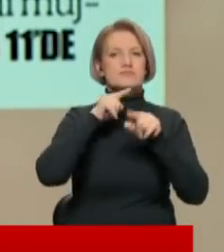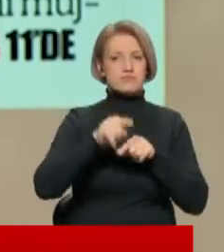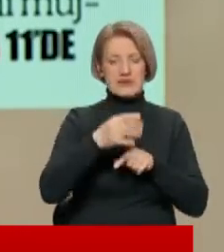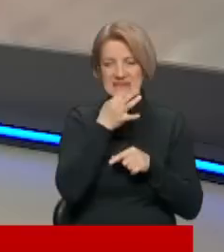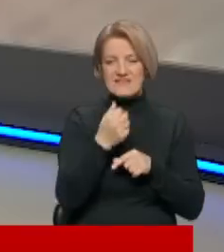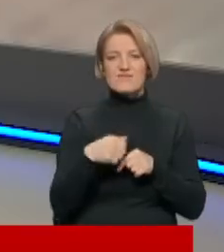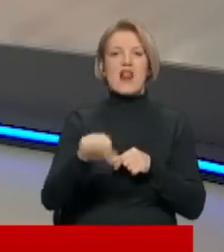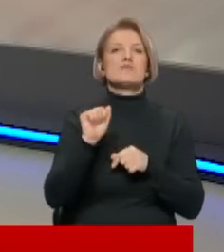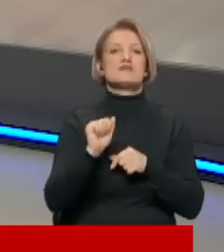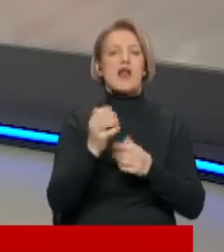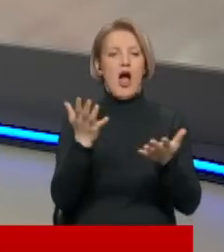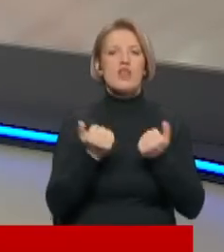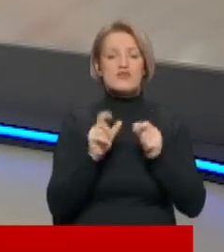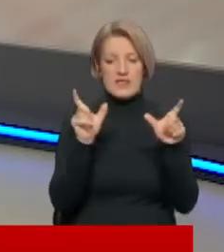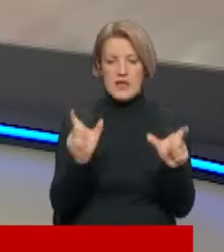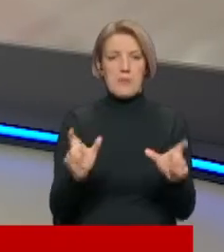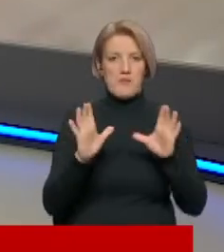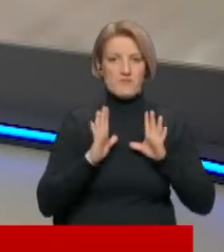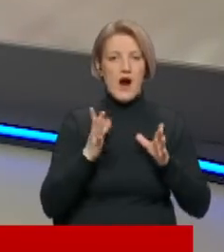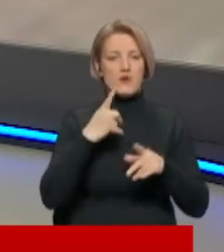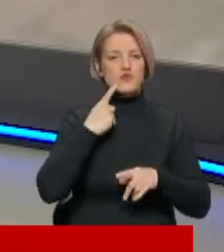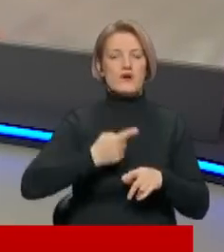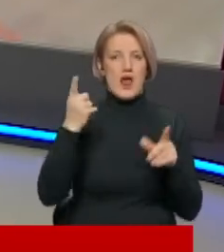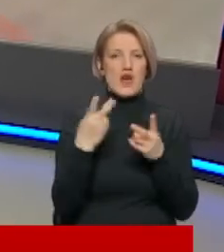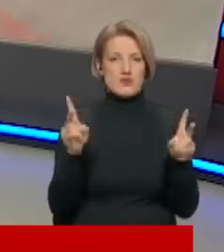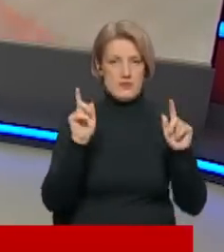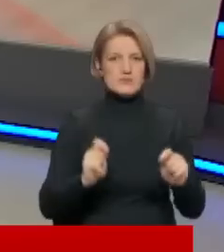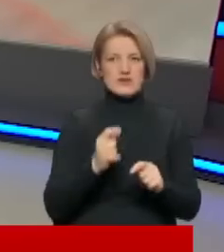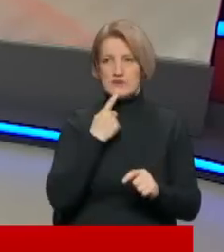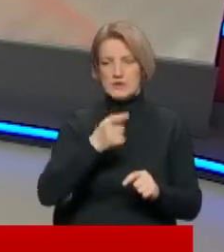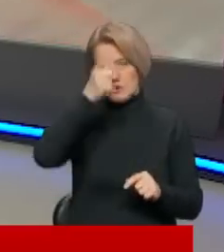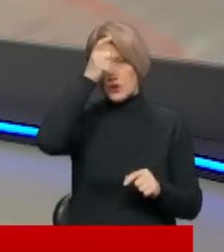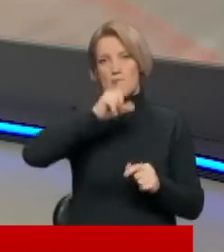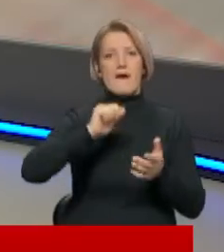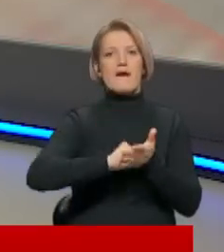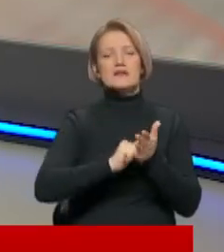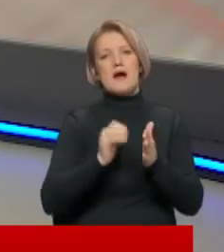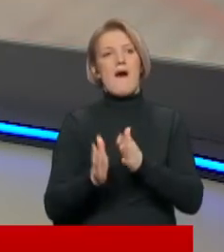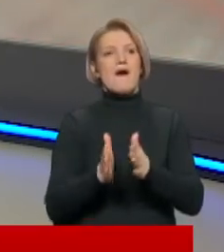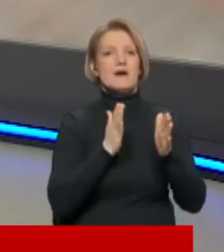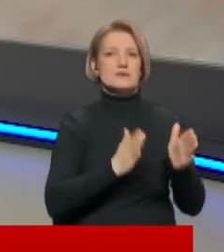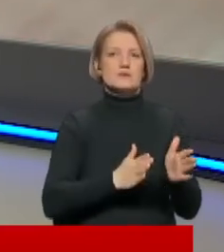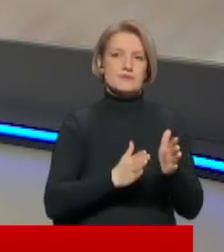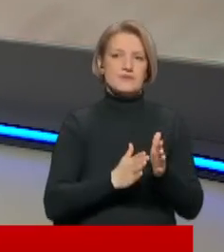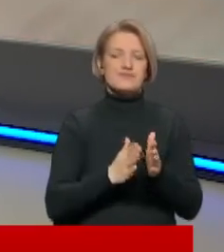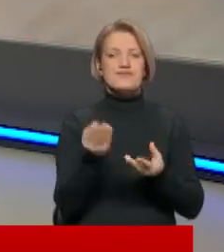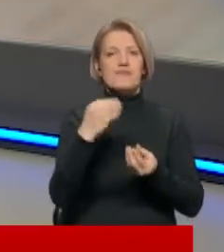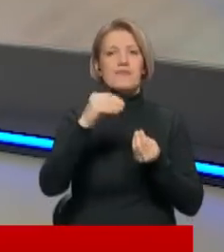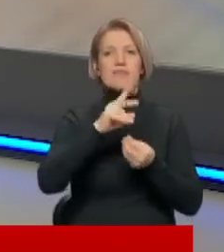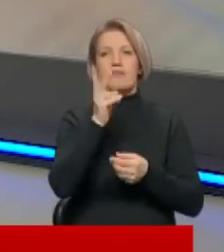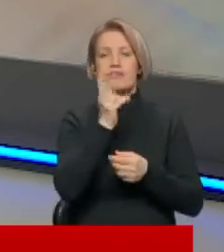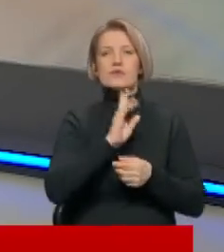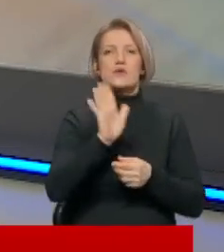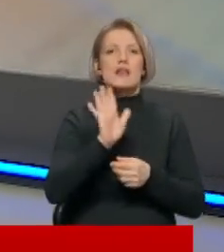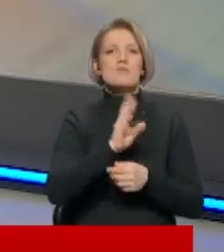Buna da izin verilmesin alınacak tedbirler var Cumhurbaşkanı açıklayacak deniliyor Türkiye gazetesinde Ayrıca fiyatı